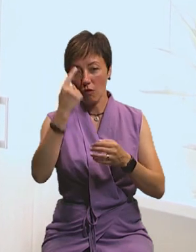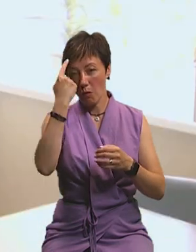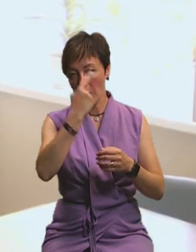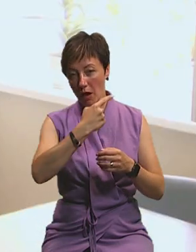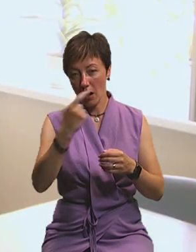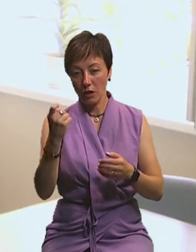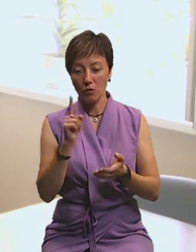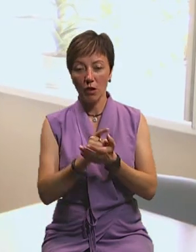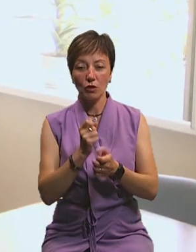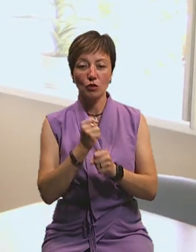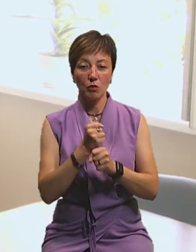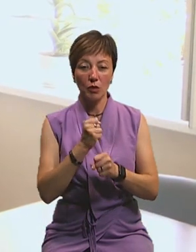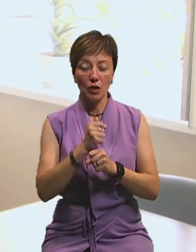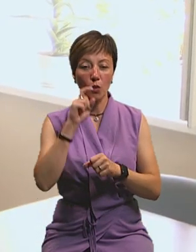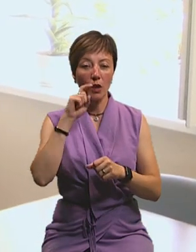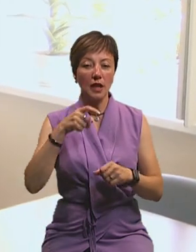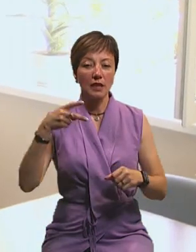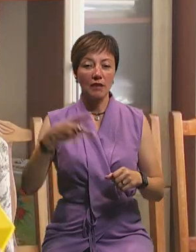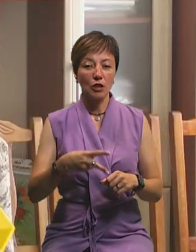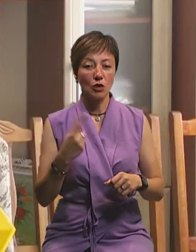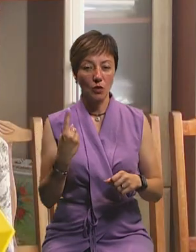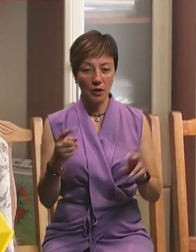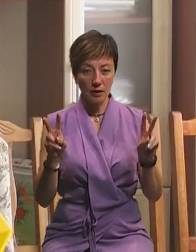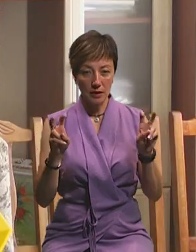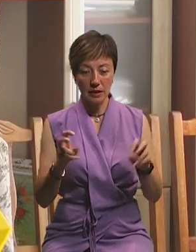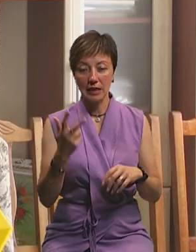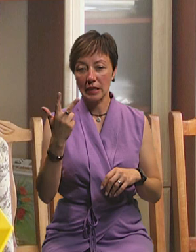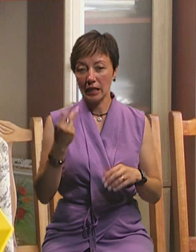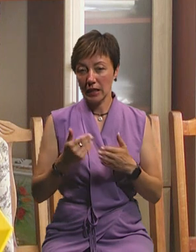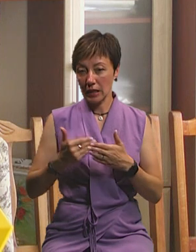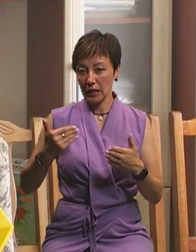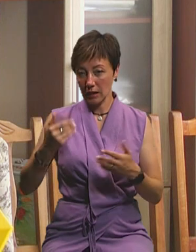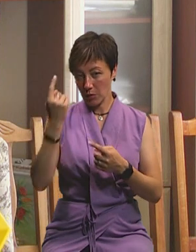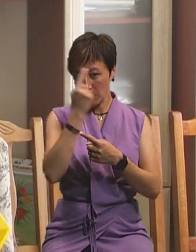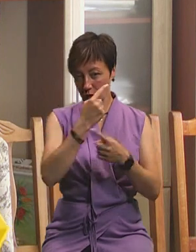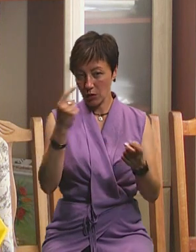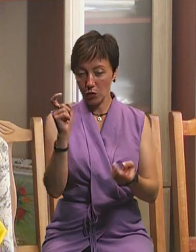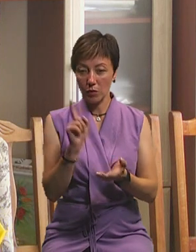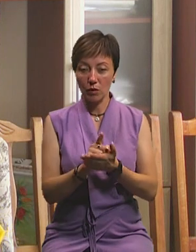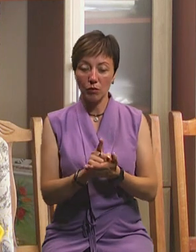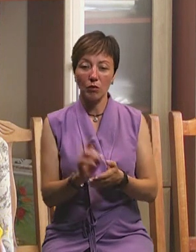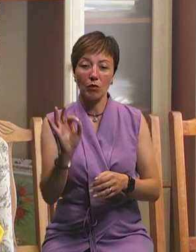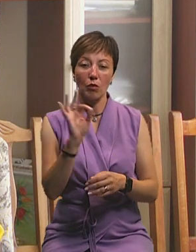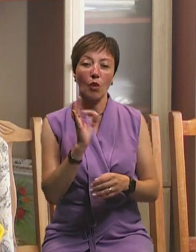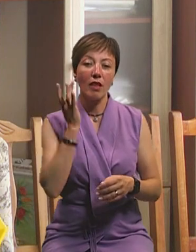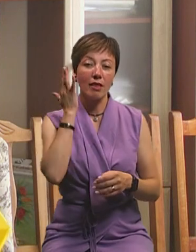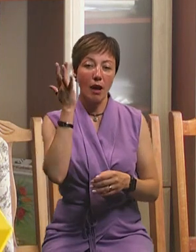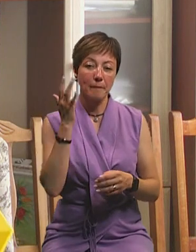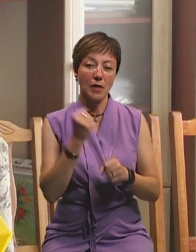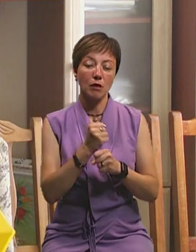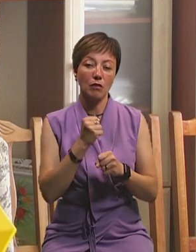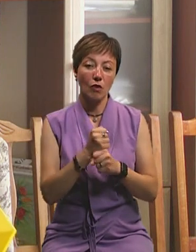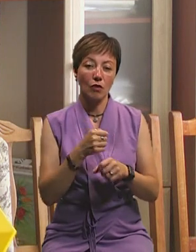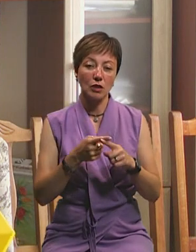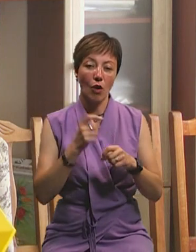що мала б зробити й Україна 2001 за три дні вони мали б придумати селищну Раду про наміри проводити дану